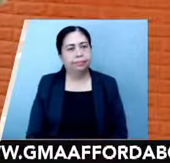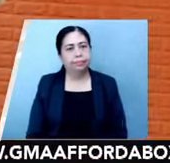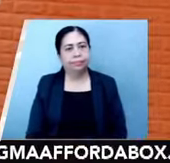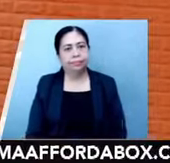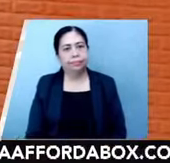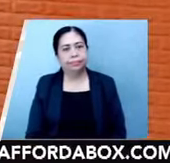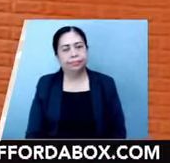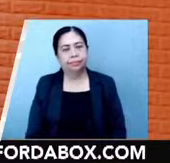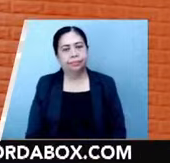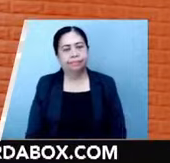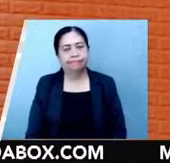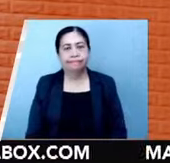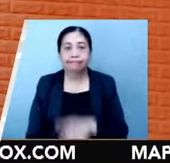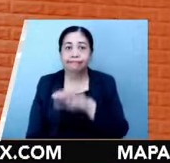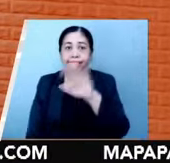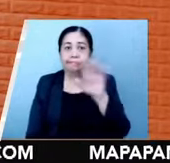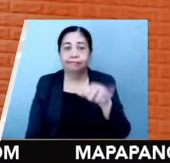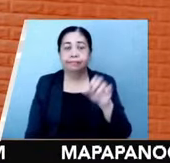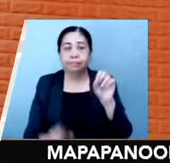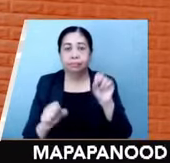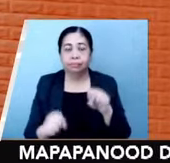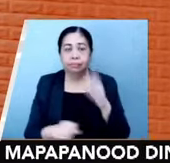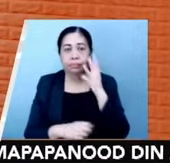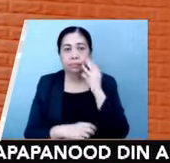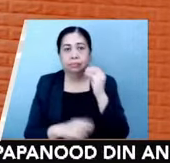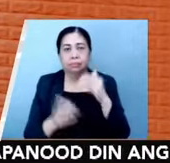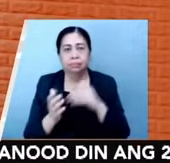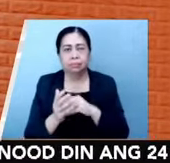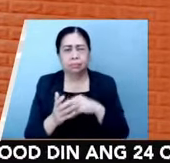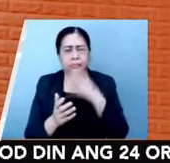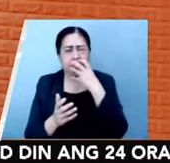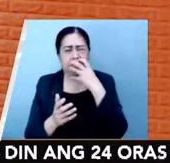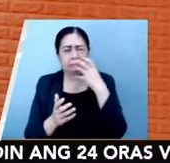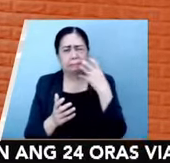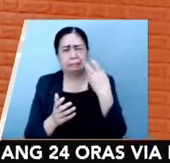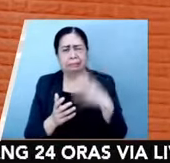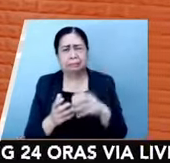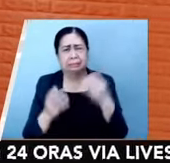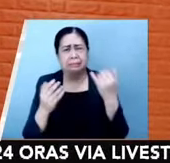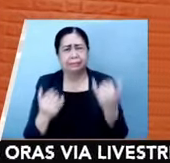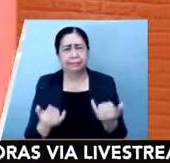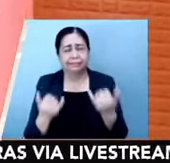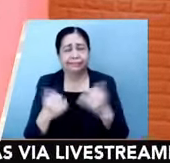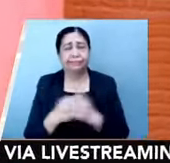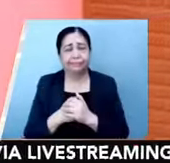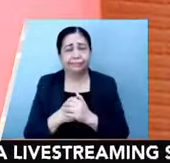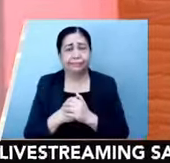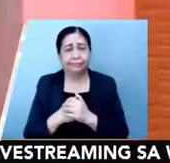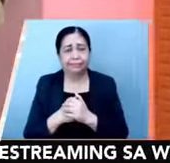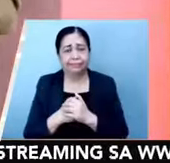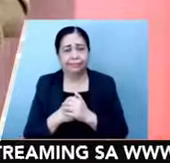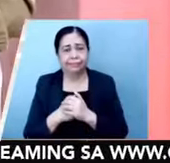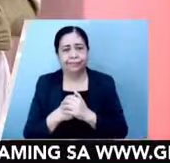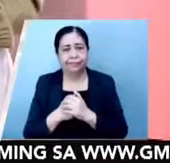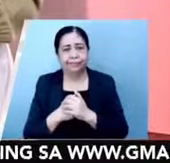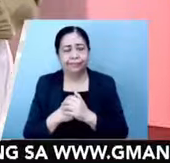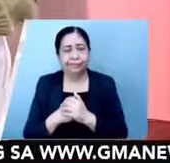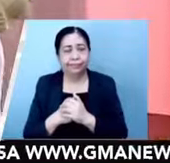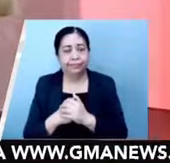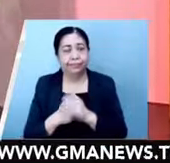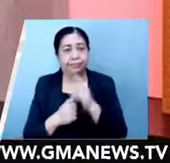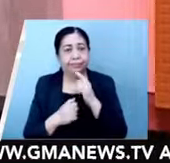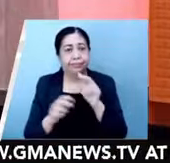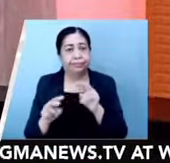Mga kapuso, posibleng makaranas ulit ng matinding init ngayong araw. Batay sa forecast ng